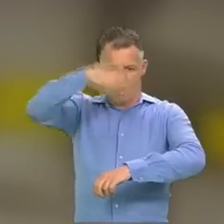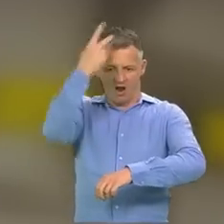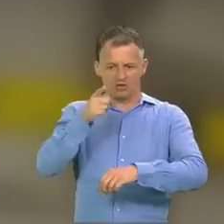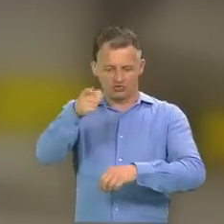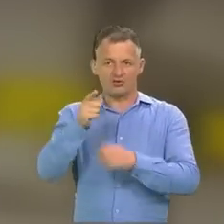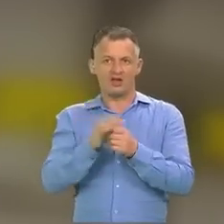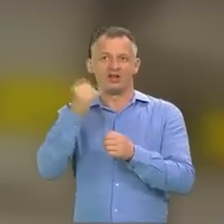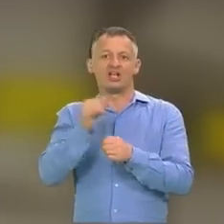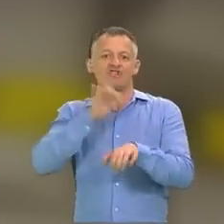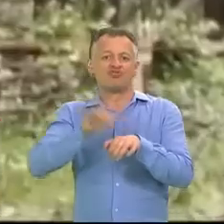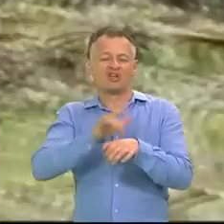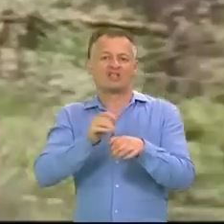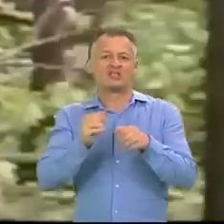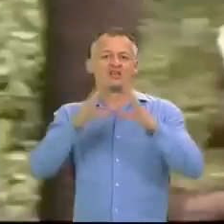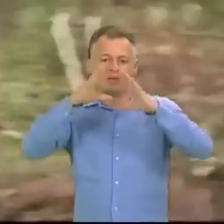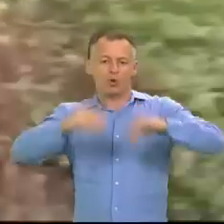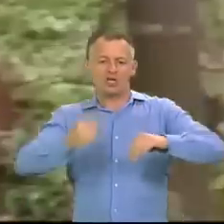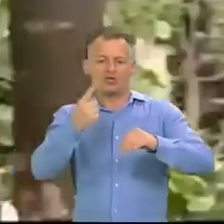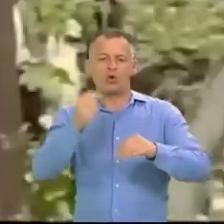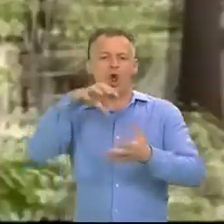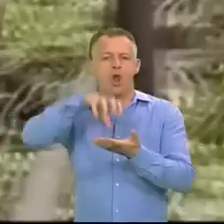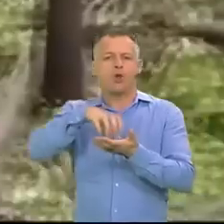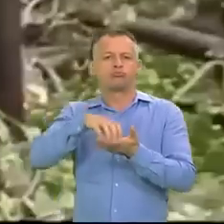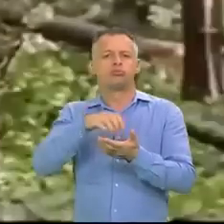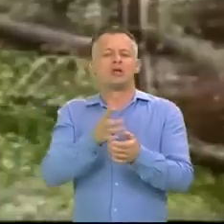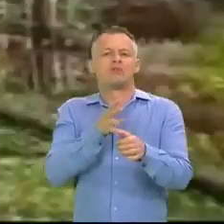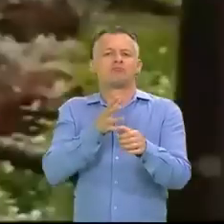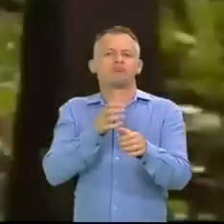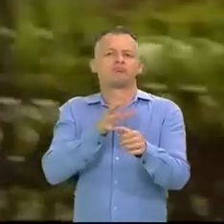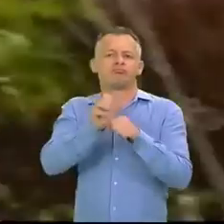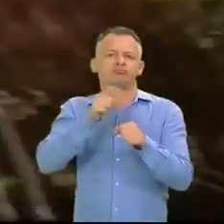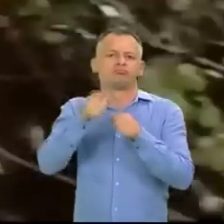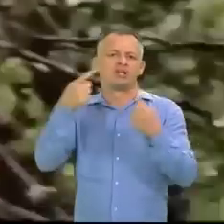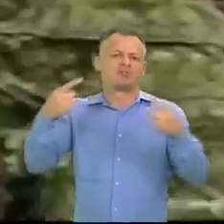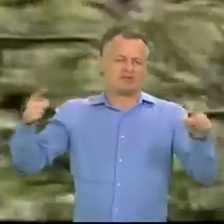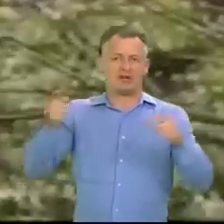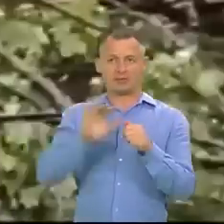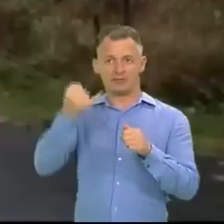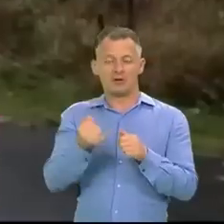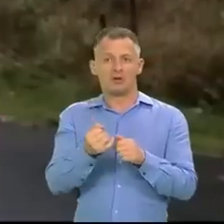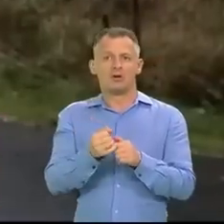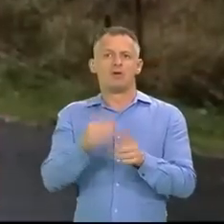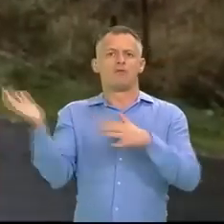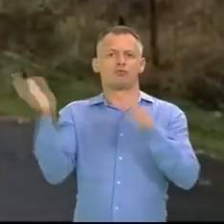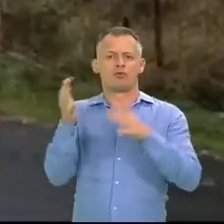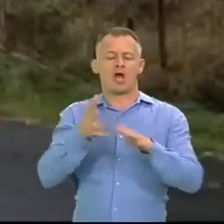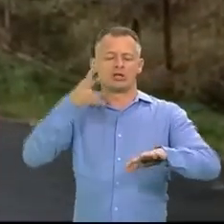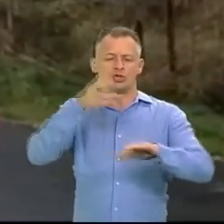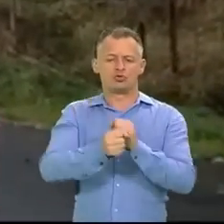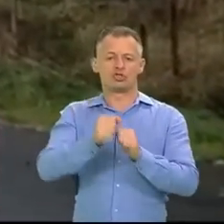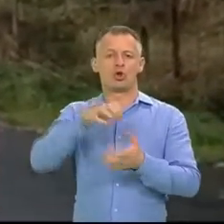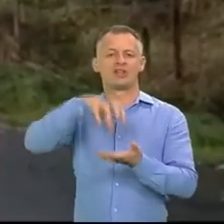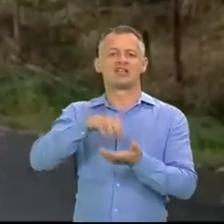încerca să demonteze un hambar, tocmai ca să nu fie doborât de vijelie. O furtună puternică de câteva minute a făcut dezastru și în localitatea